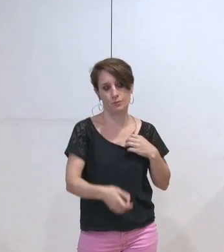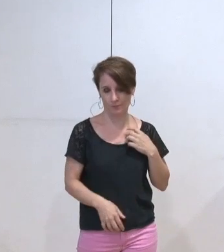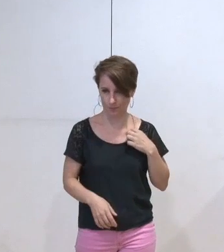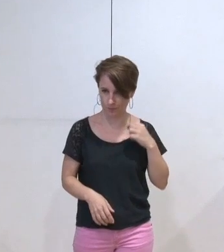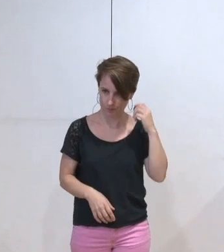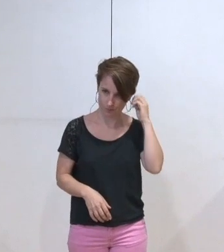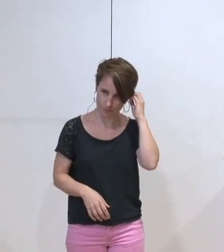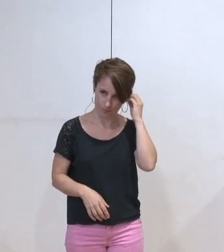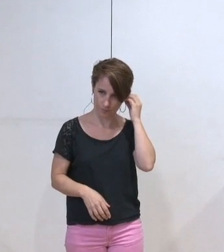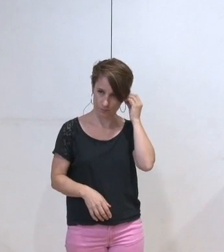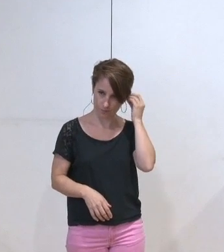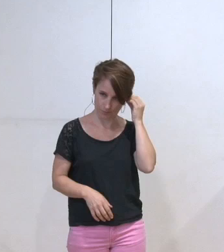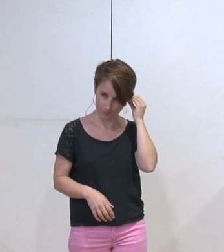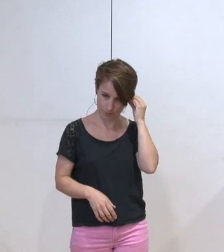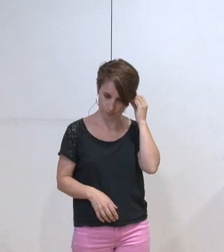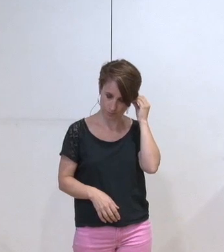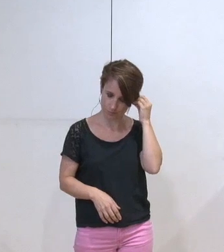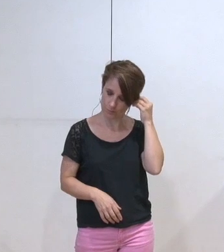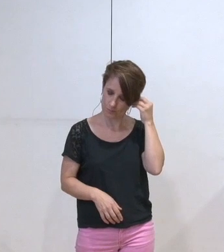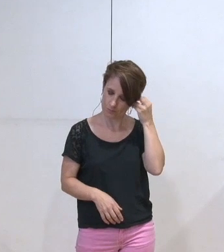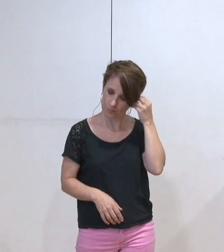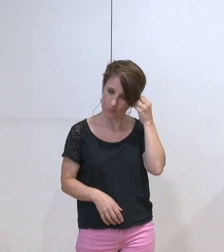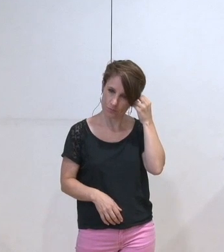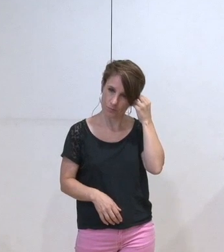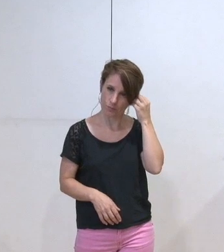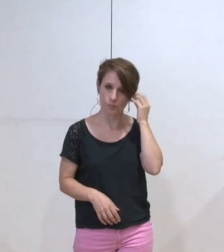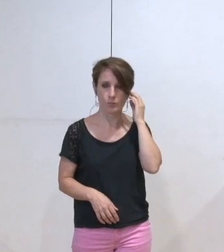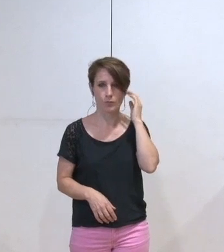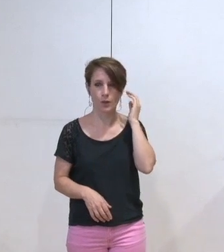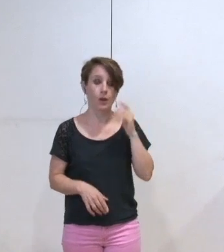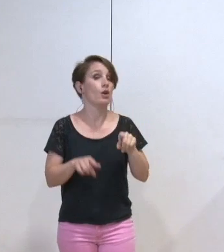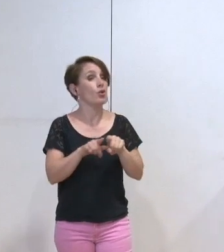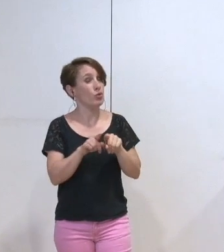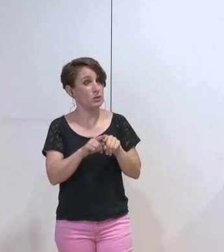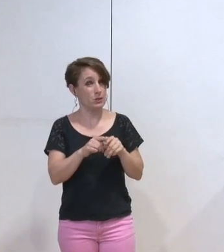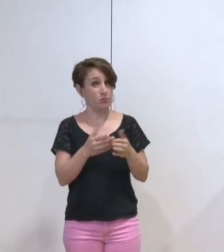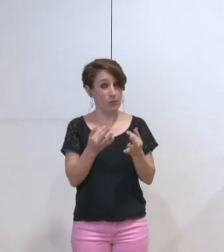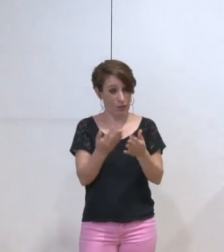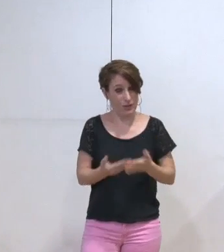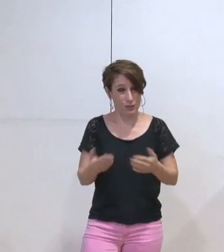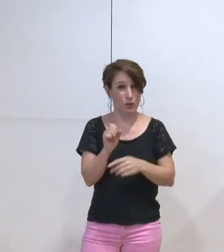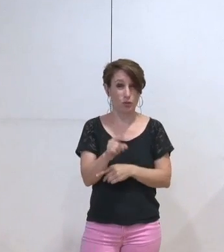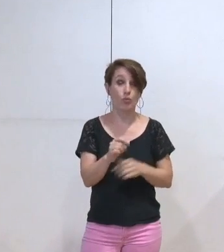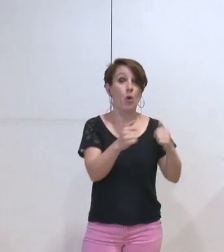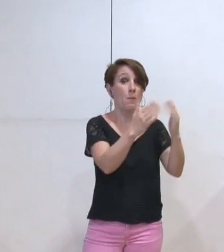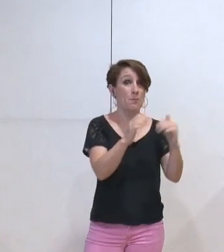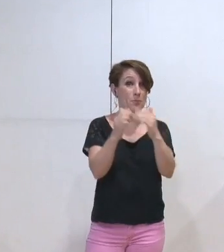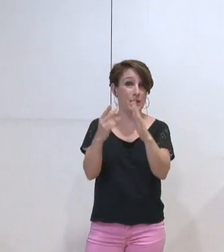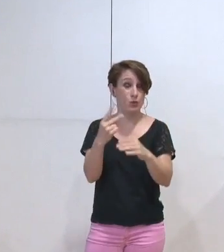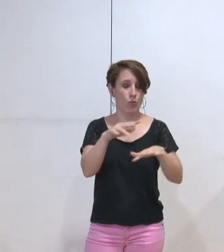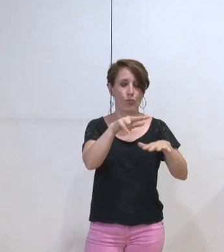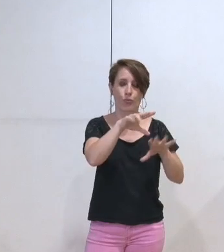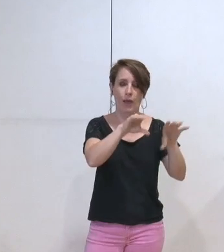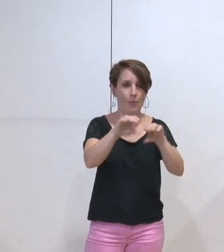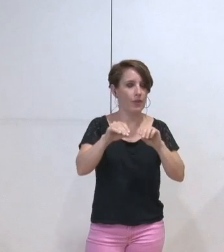au droit il est important de souligner l'importance et le rôle des maisons des habitants comme lieux social et citoyens d'accueil